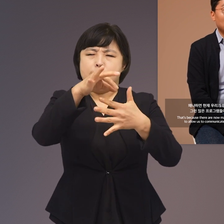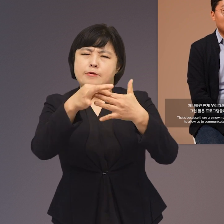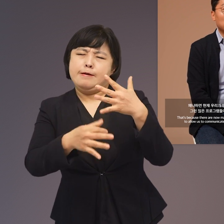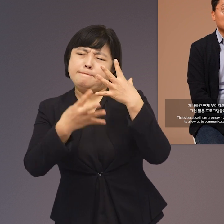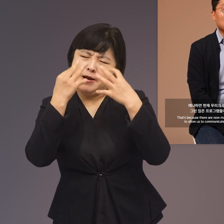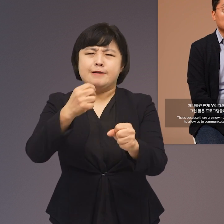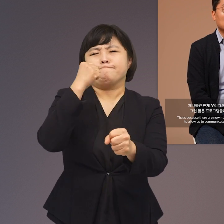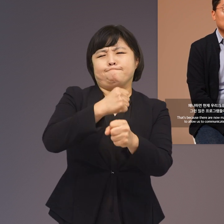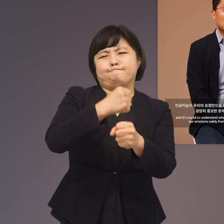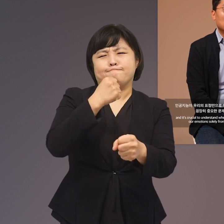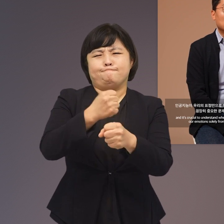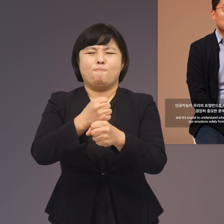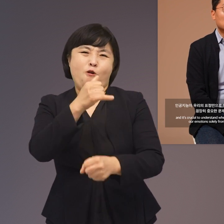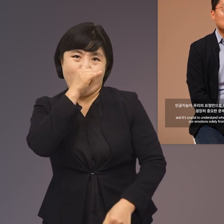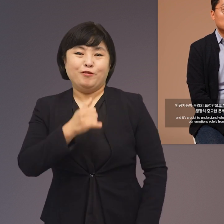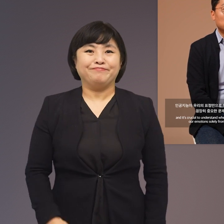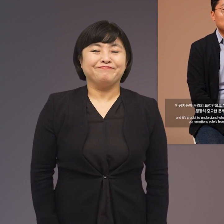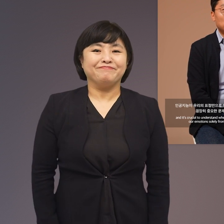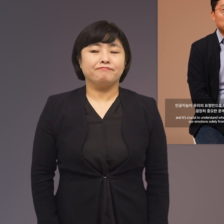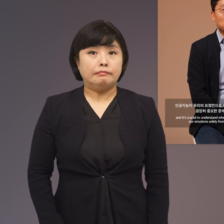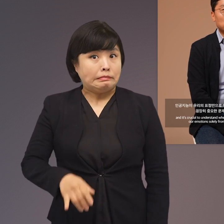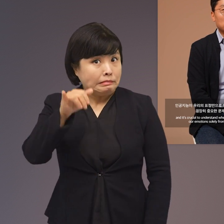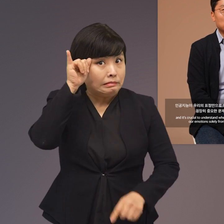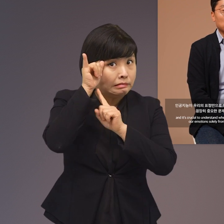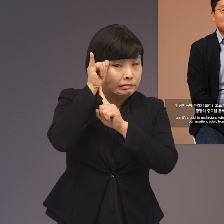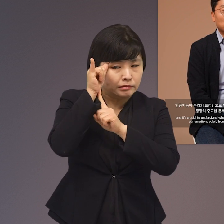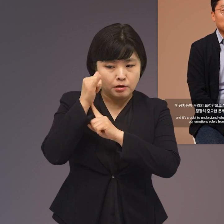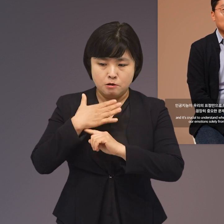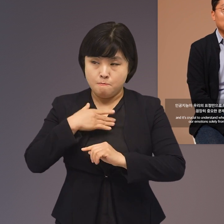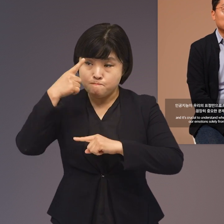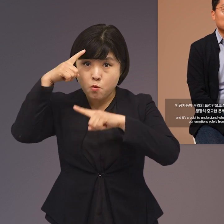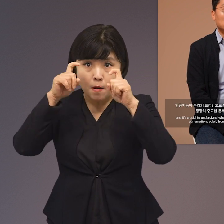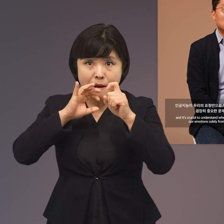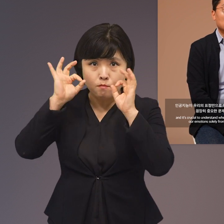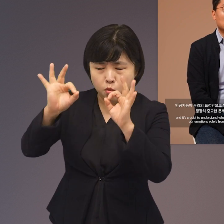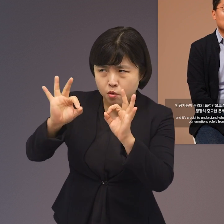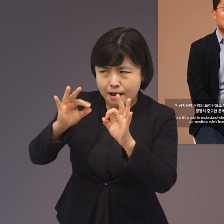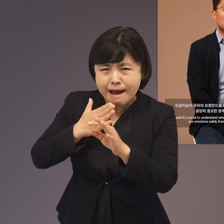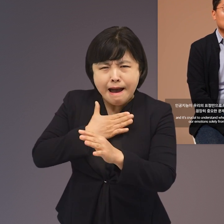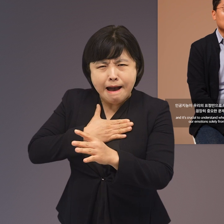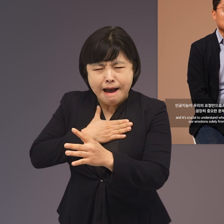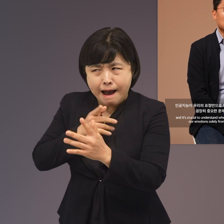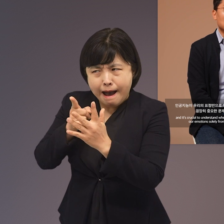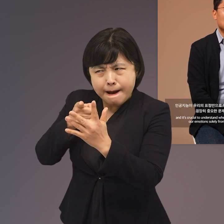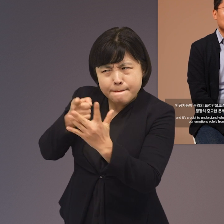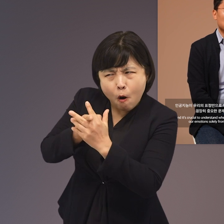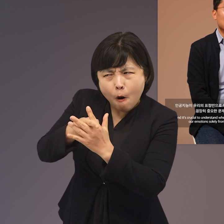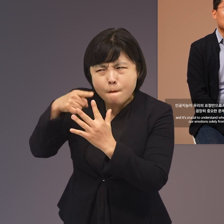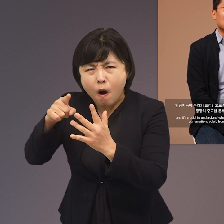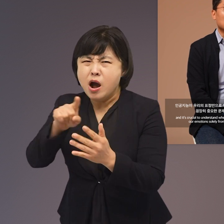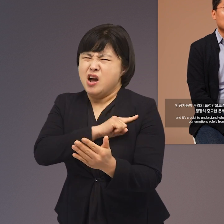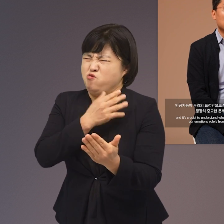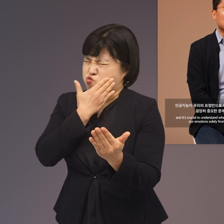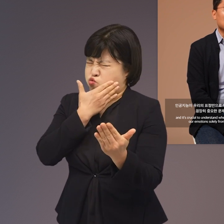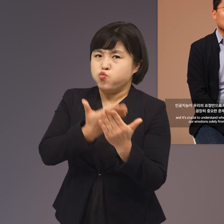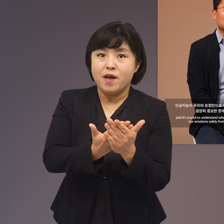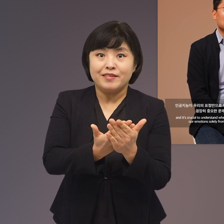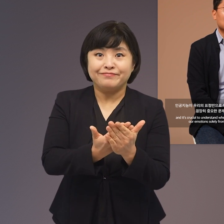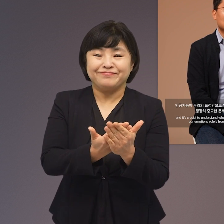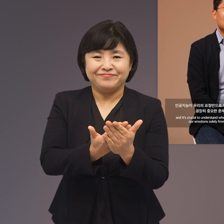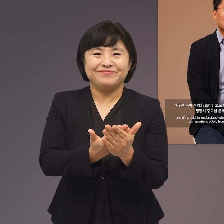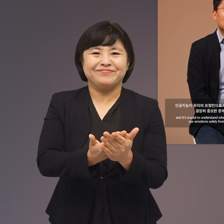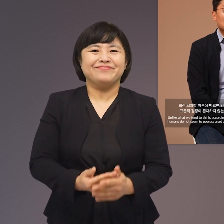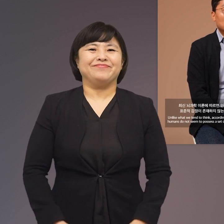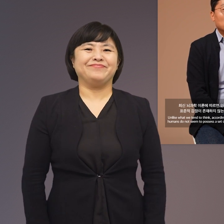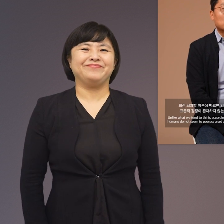프로그램들이 개발되고 있는데요. 인공지능이 우리의 표정만으로 우리의 감정을 읽을 수 있는지는 굉장히 중요한 문제이기 때문입니다.